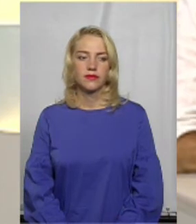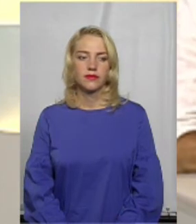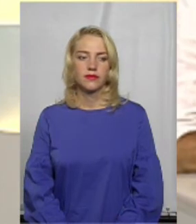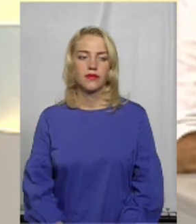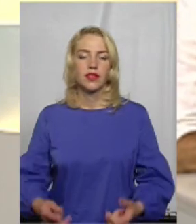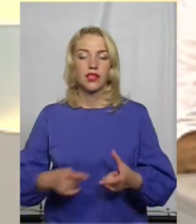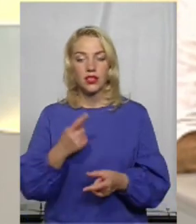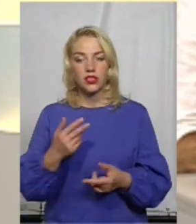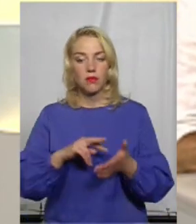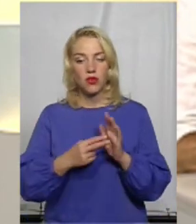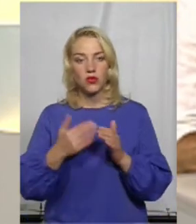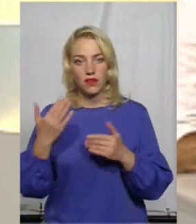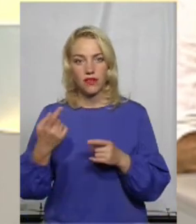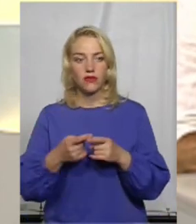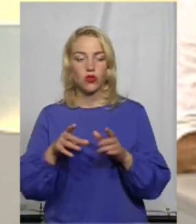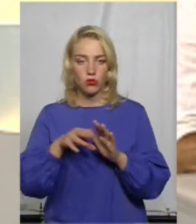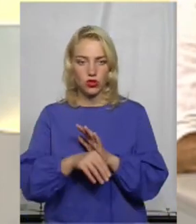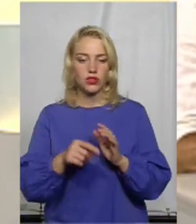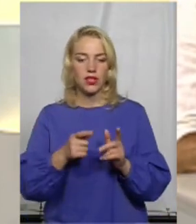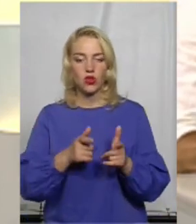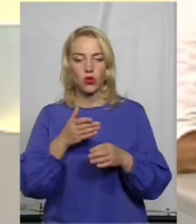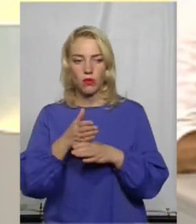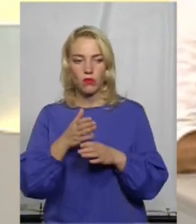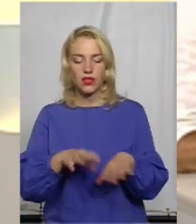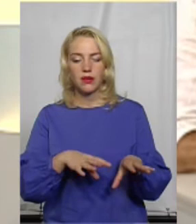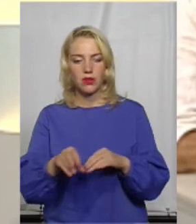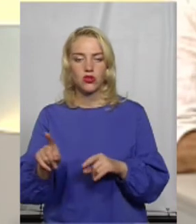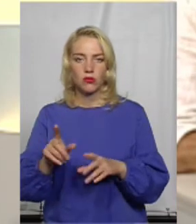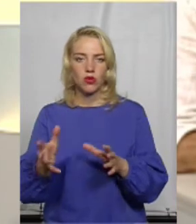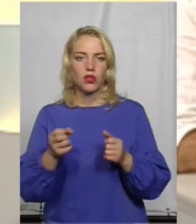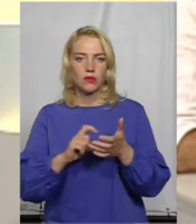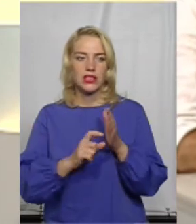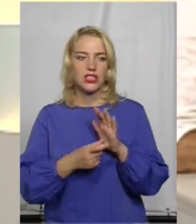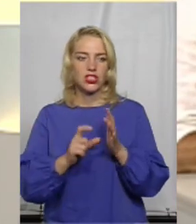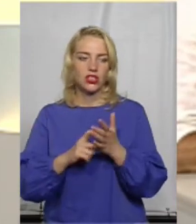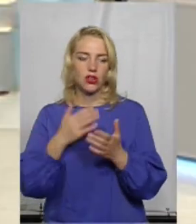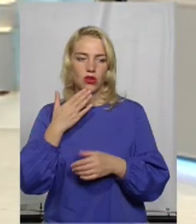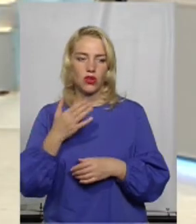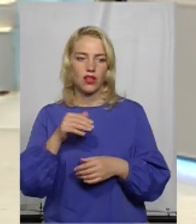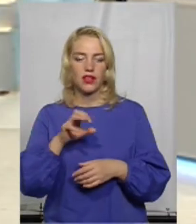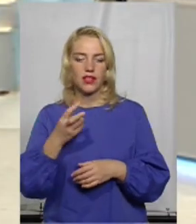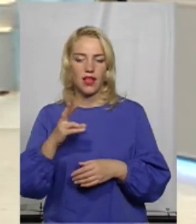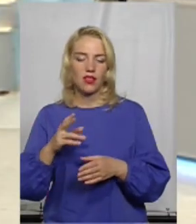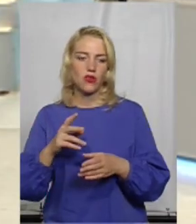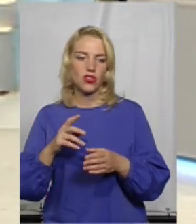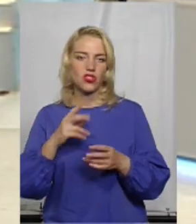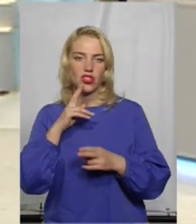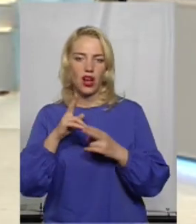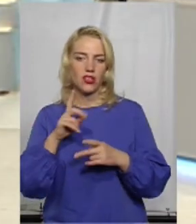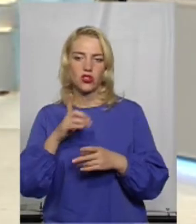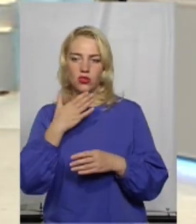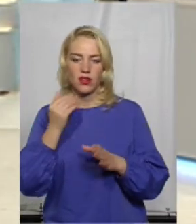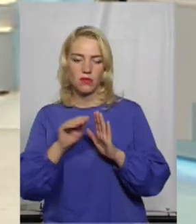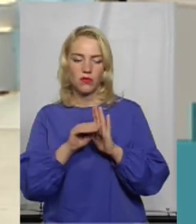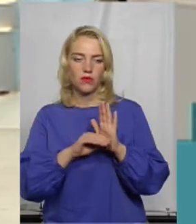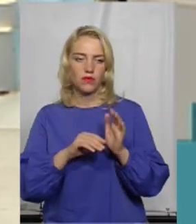Ось чи плануєте ви в тому числі допомагати переселенцям, щоб отримати житло? Пані Тетяна жаліється, що програма не працює